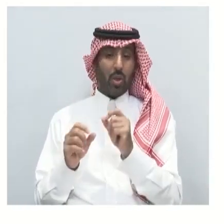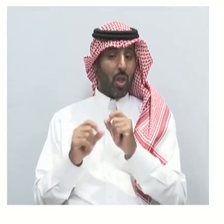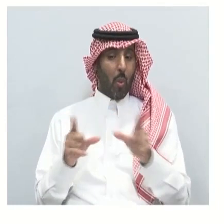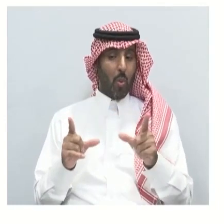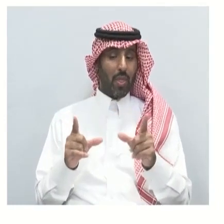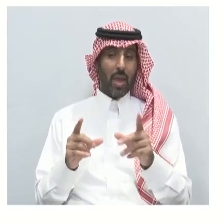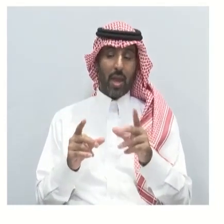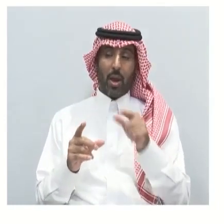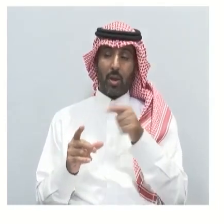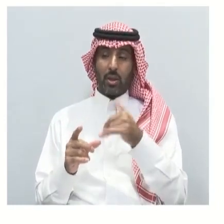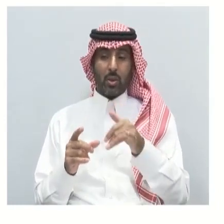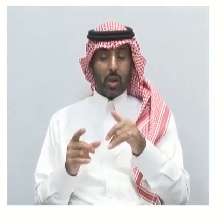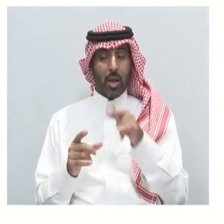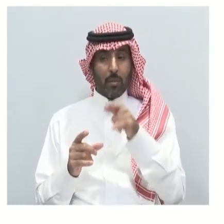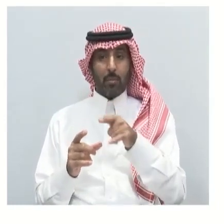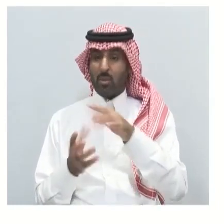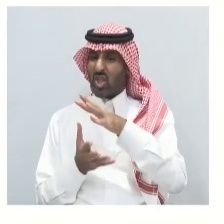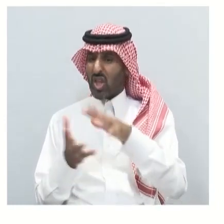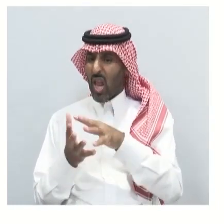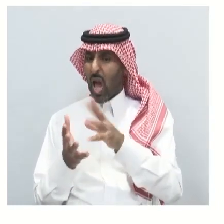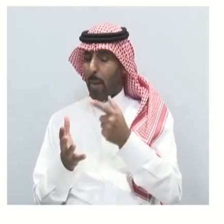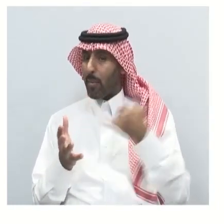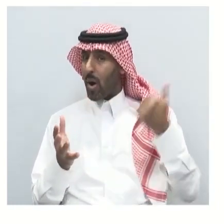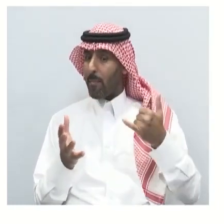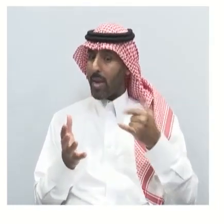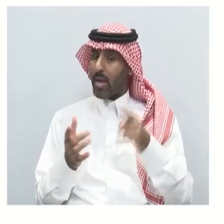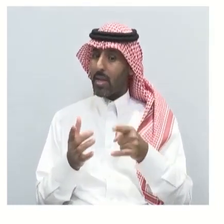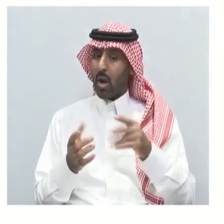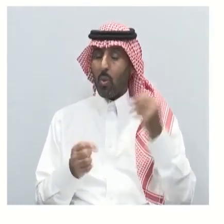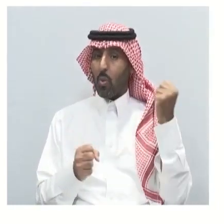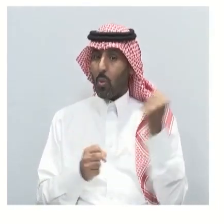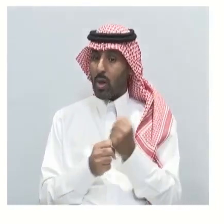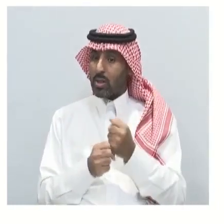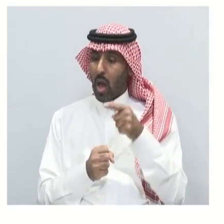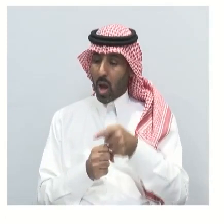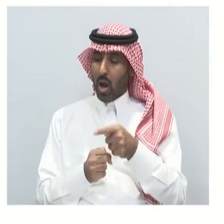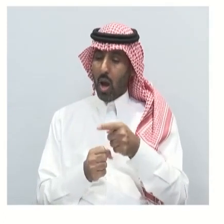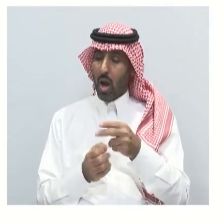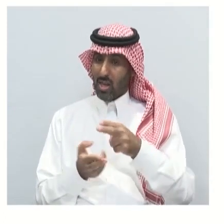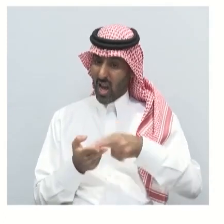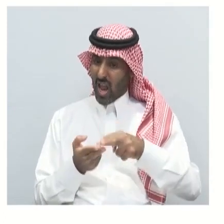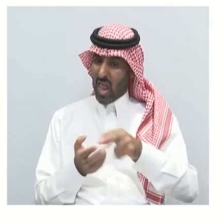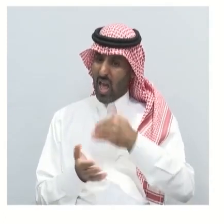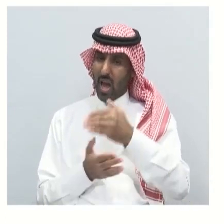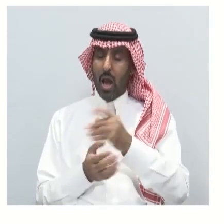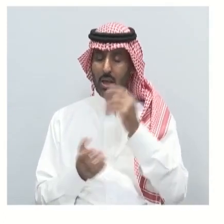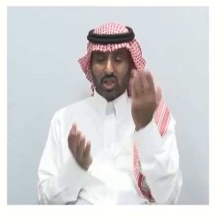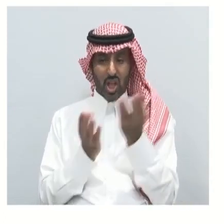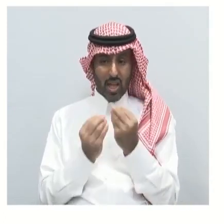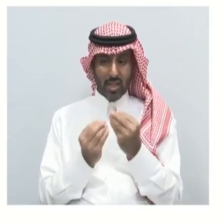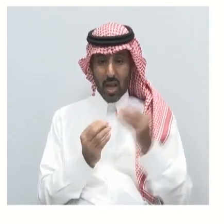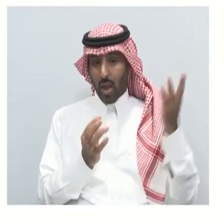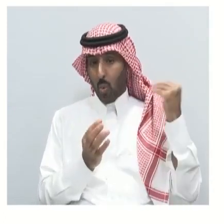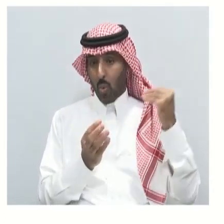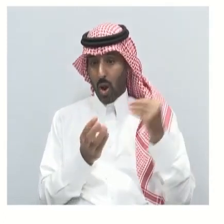المشكله ان يوضح يعني مجال المشكله واهميتها والجهود التي بذلت في مجالها والدراسات والابحاث